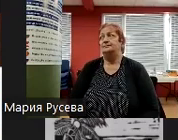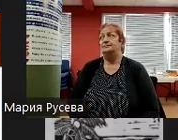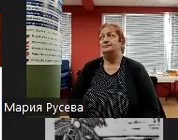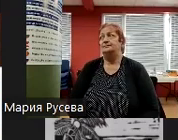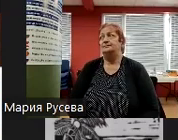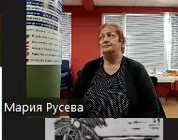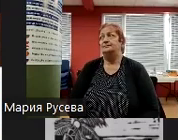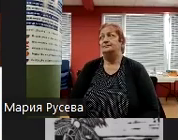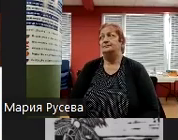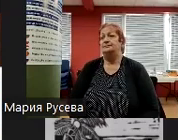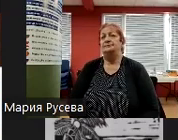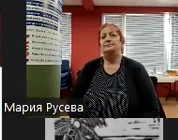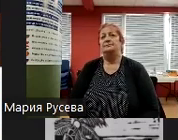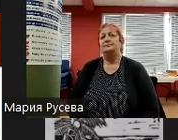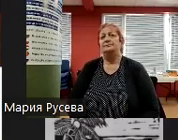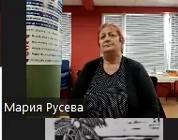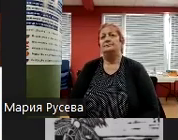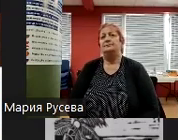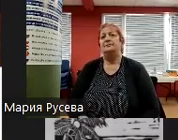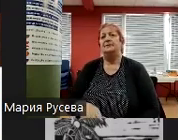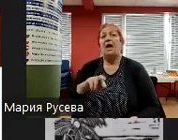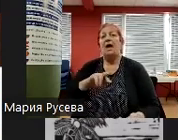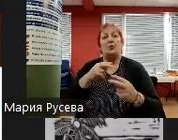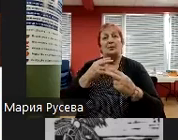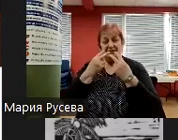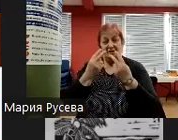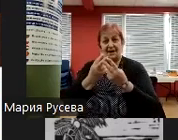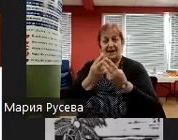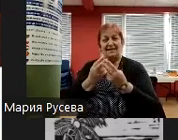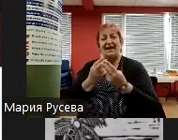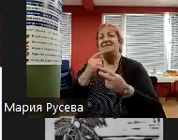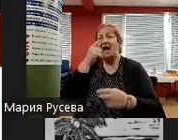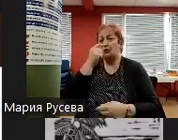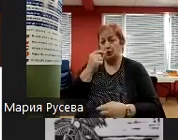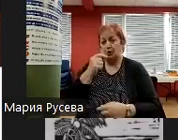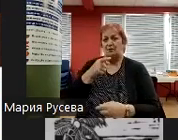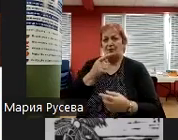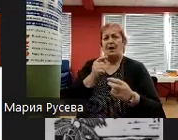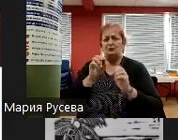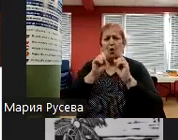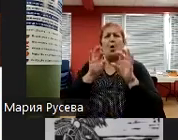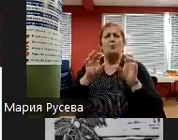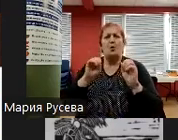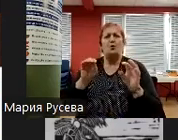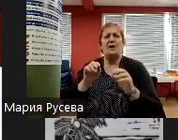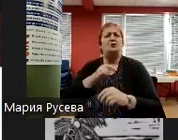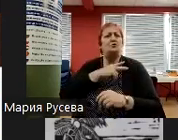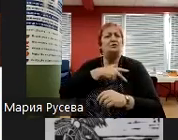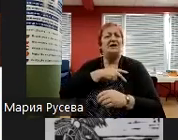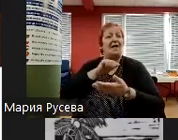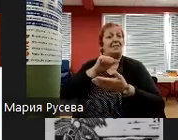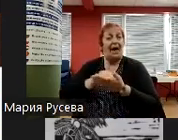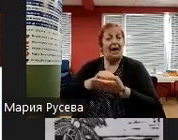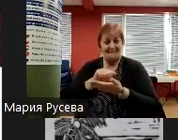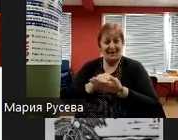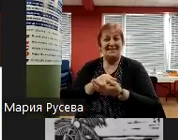text-based. Сега да обърнем внимание на Twitter. Това е много популярна социална медия,